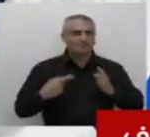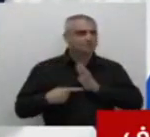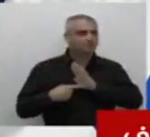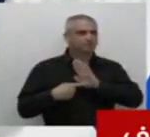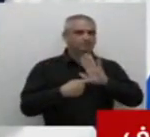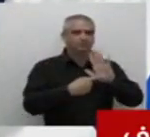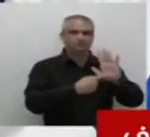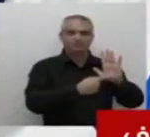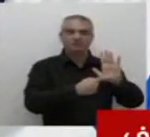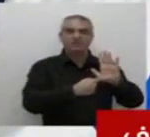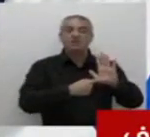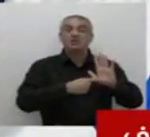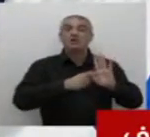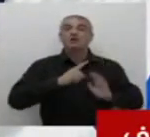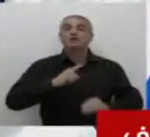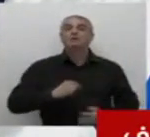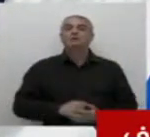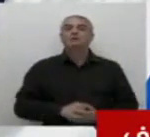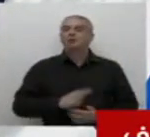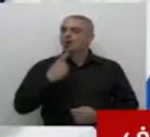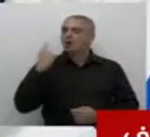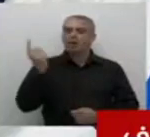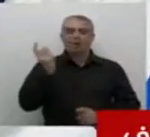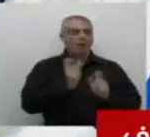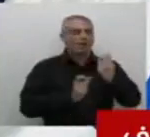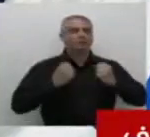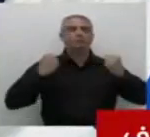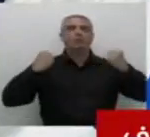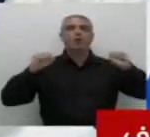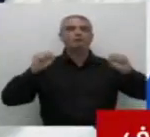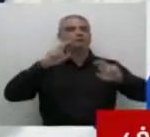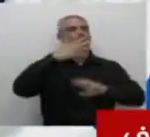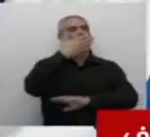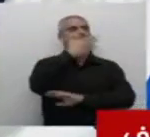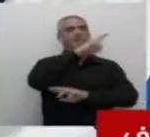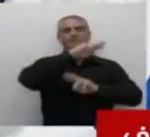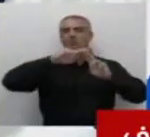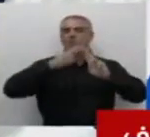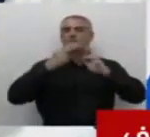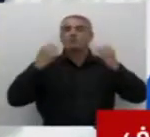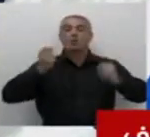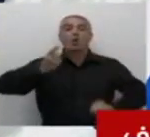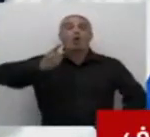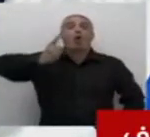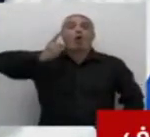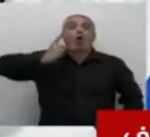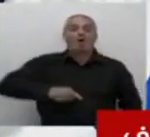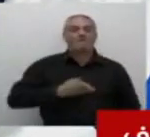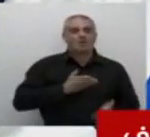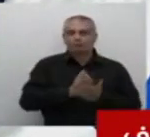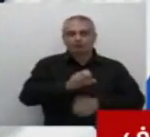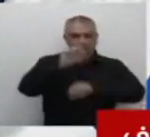7 اكتوبر واود التوضيح في الدول الحره